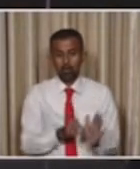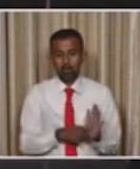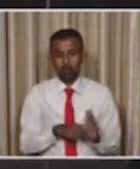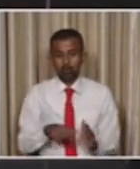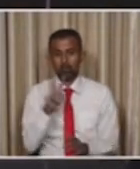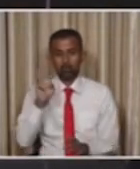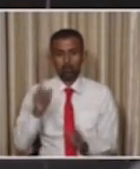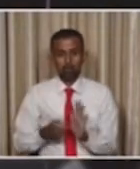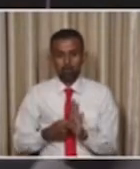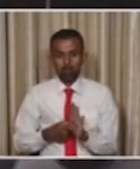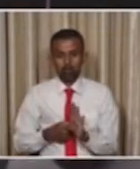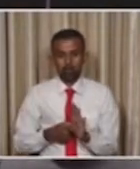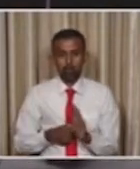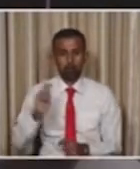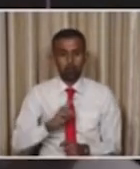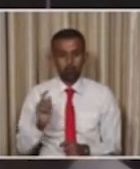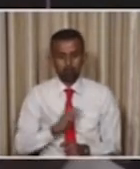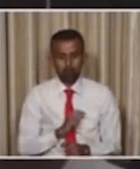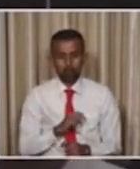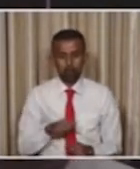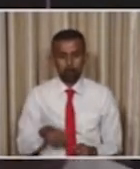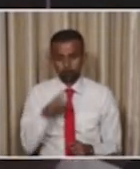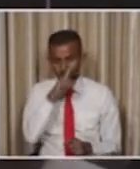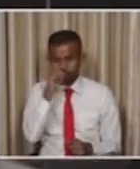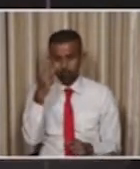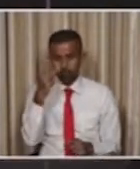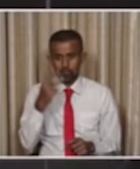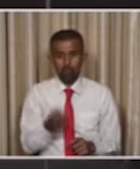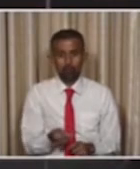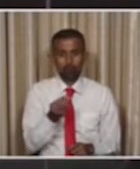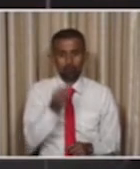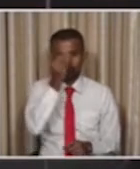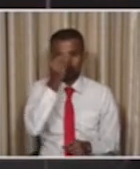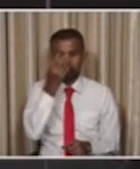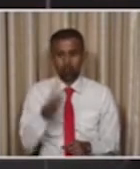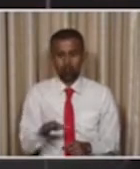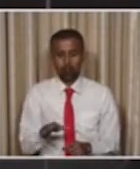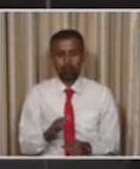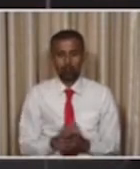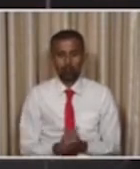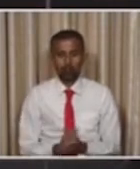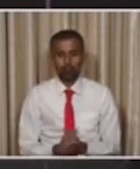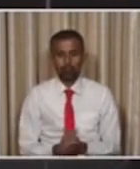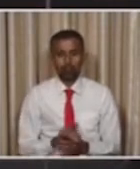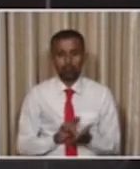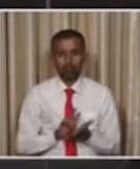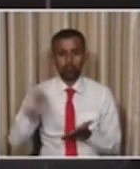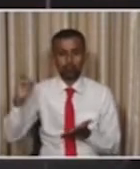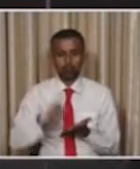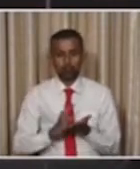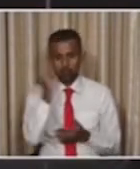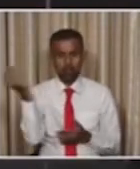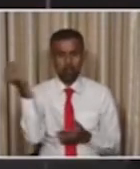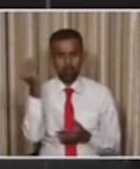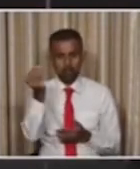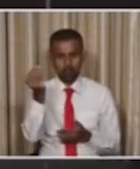පාර 13,00,000. ඒ වගේම ආදායම් ගත්තාම මේ මාස තුනේ දිගටම වැඩි වෙලා තියෙනවා කියලා හකීම් ගරු මන්ත්‍රීතුමා ආගමන විගමන